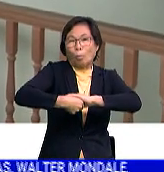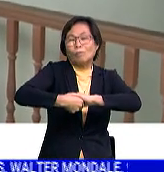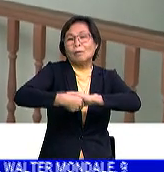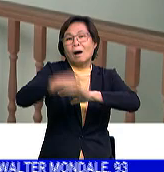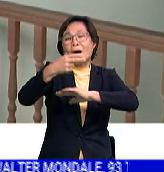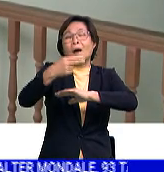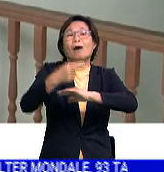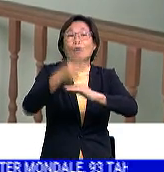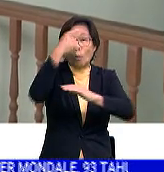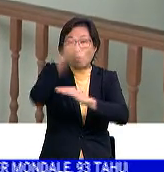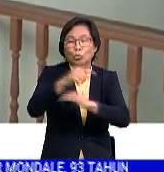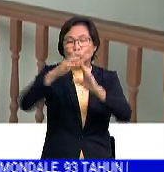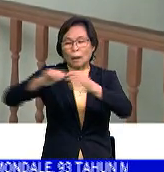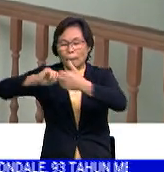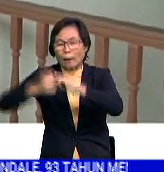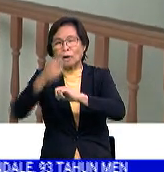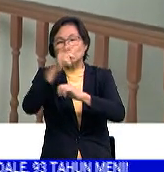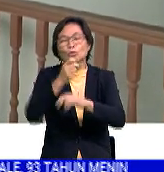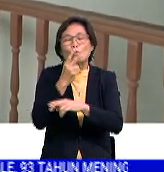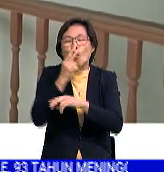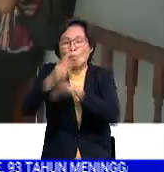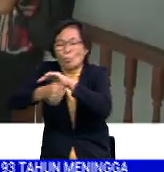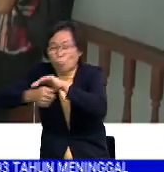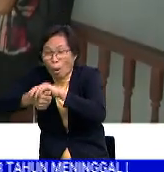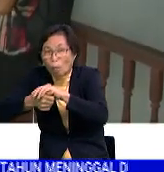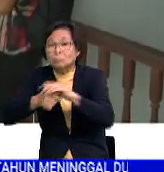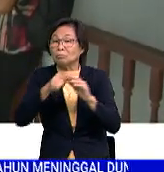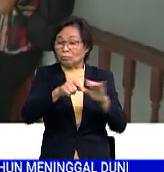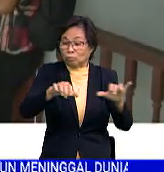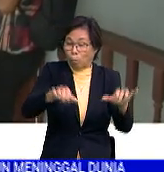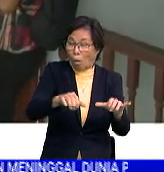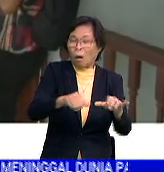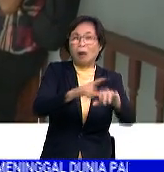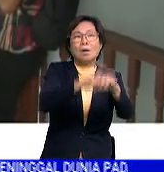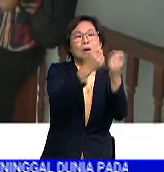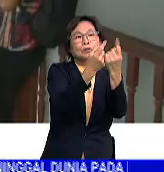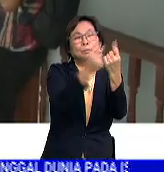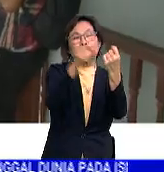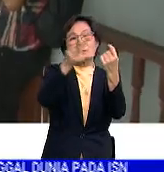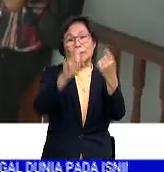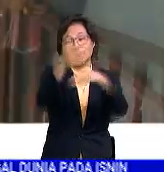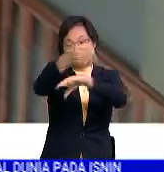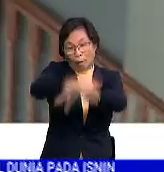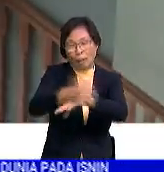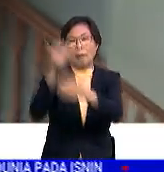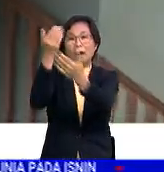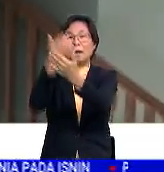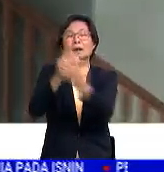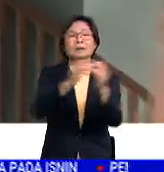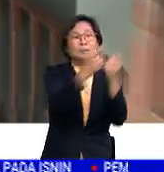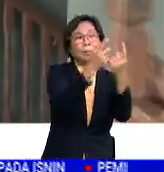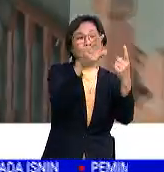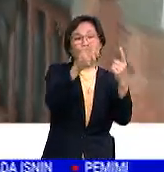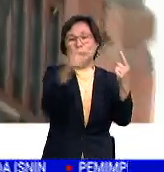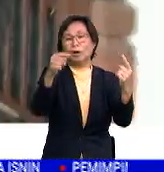Mohtar Ruzaini bagi menyelesaikan kes rokok seludup. Perbuatan itu dilakukan antara 11.30 minit malam hingga 2 pagi